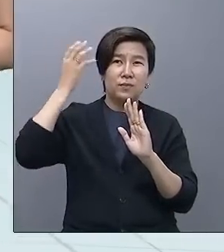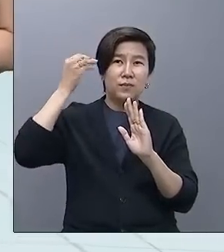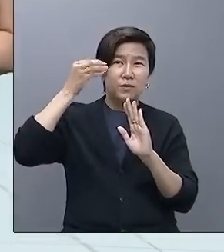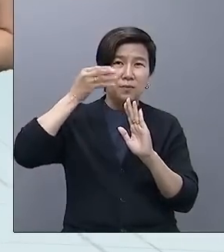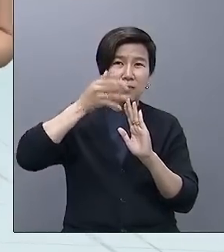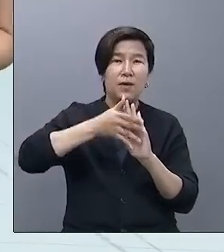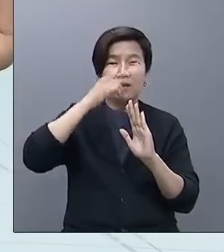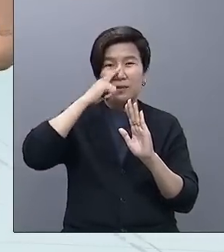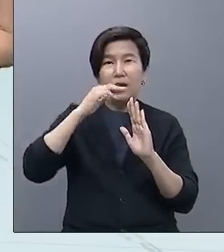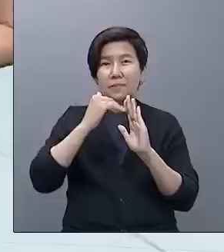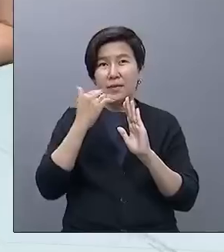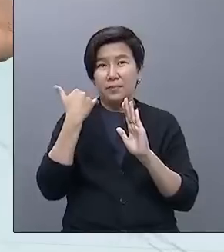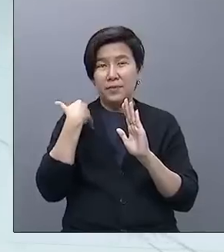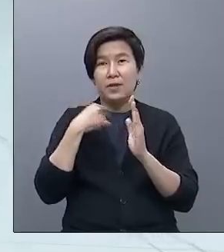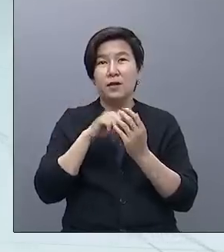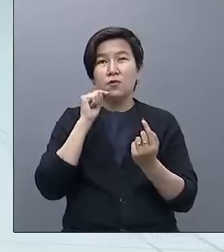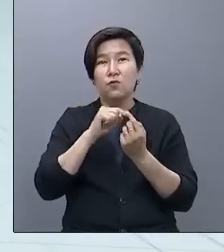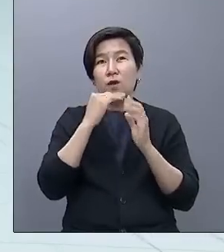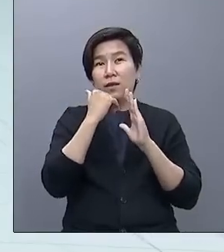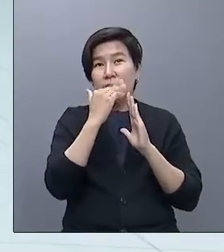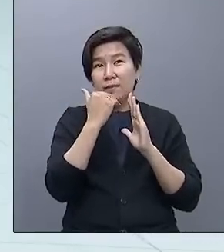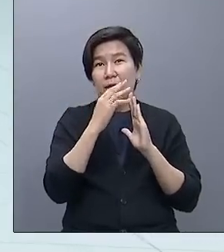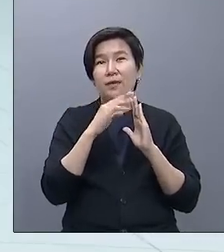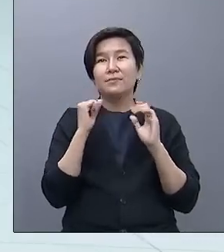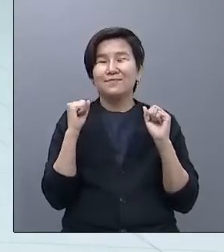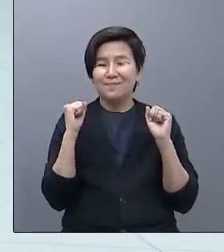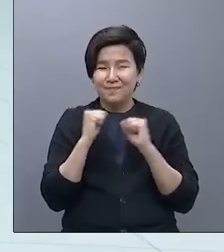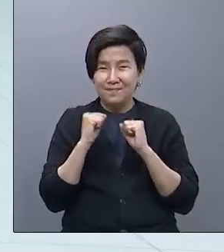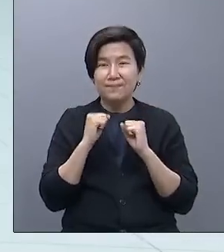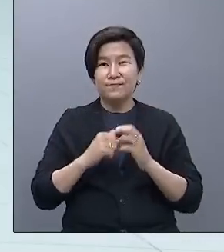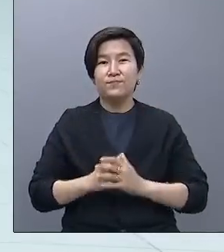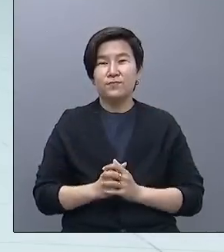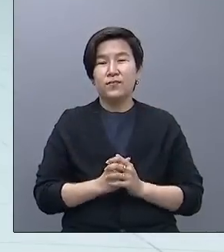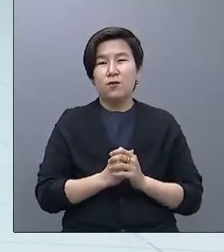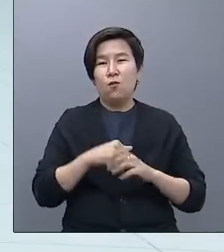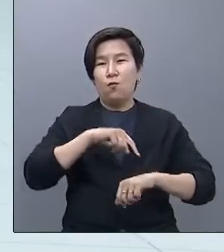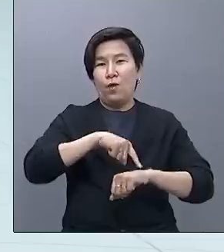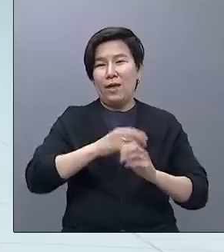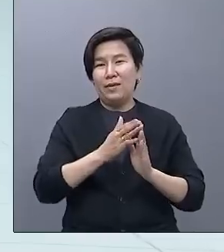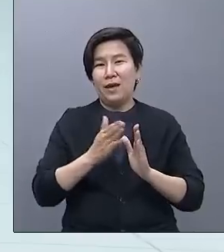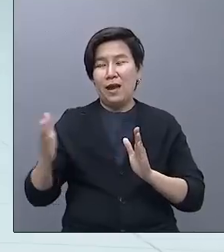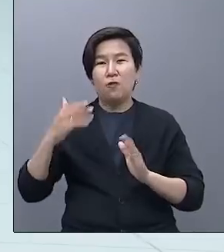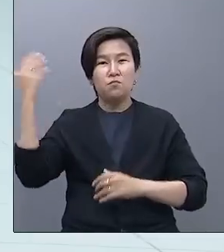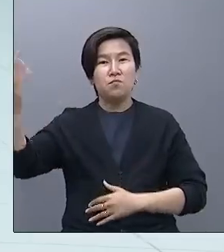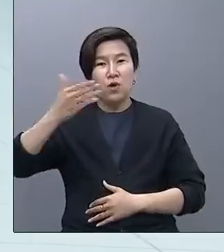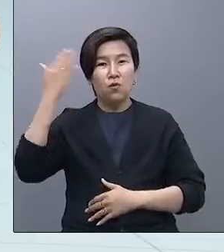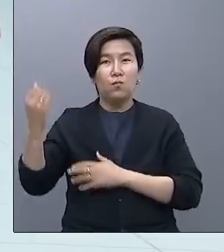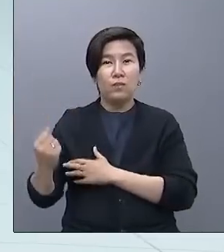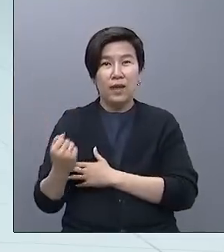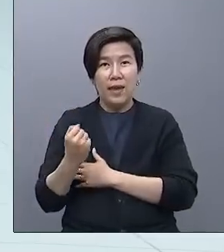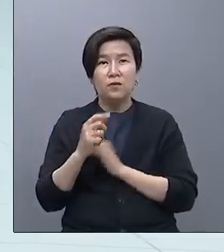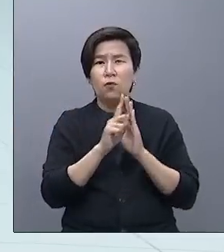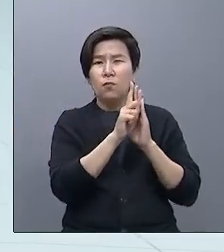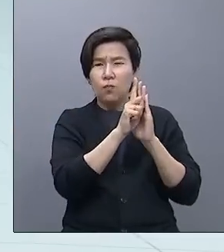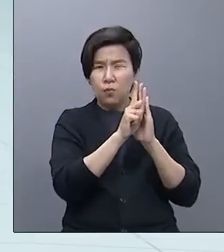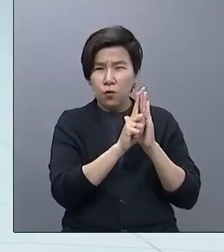คลุมประเทศไทยตอนบนทำให้บริเวณประเทศไทยตอนบนก็จะมีลักษณะอากาศที่หนาวเย็นอย่างต่อเนื่องมีกระแสลมแรงด้วยนะคะโดยคาดว่าอุณหภูมิจะ